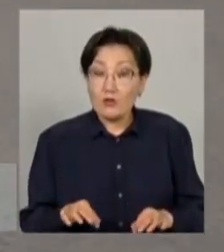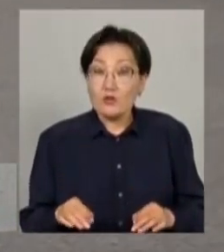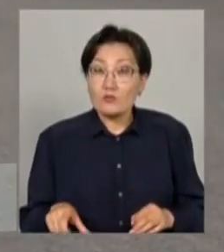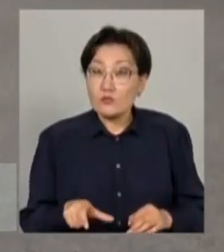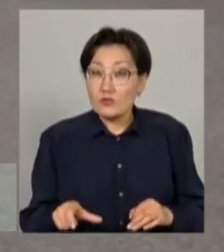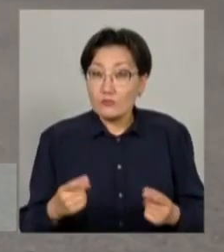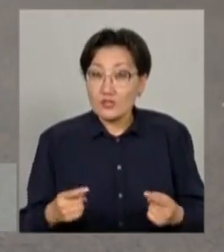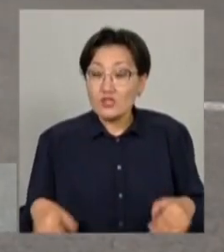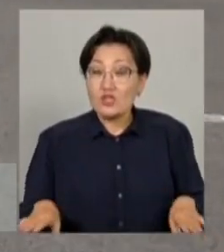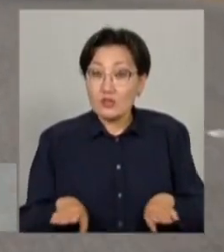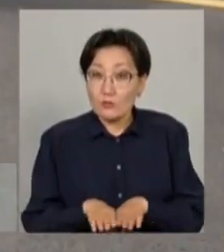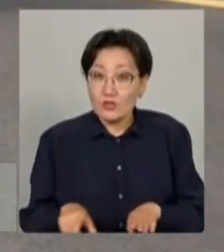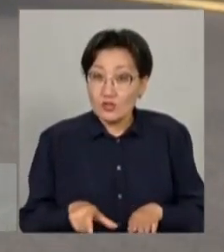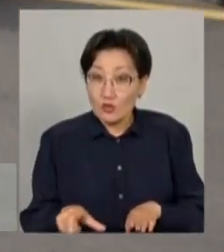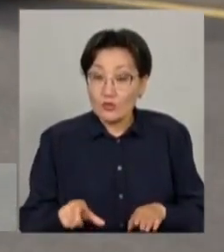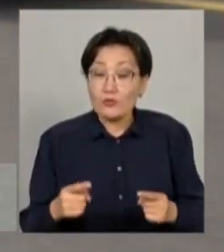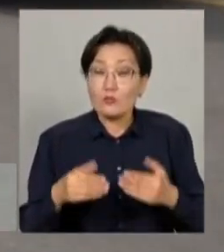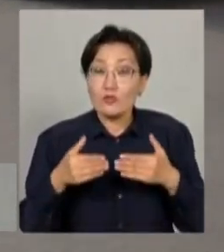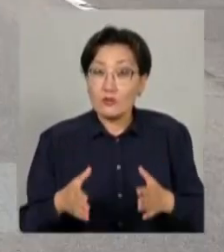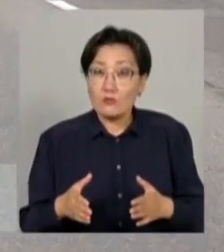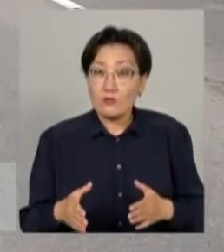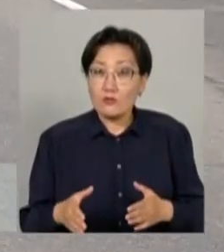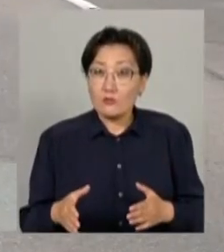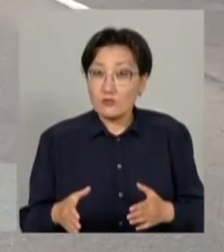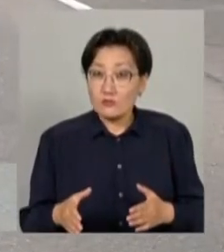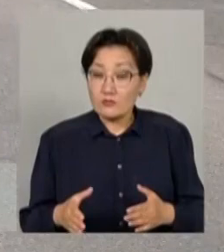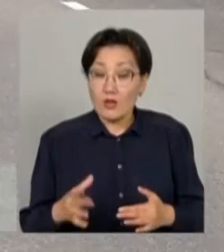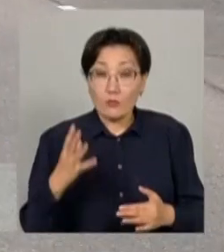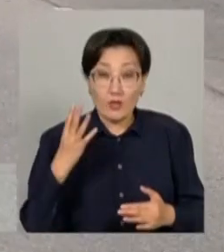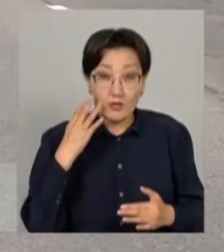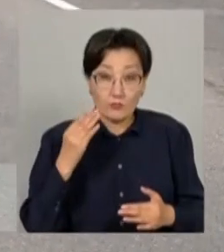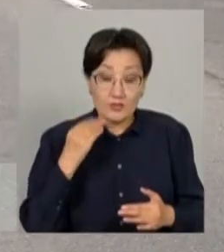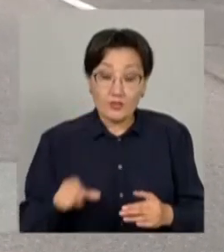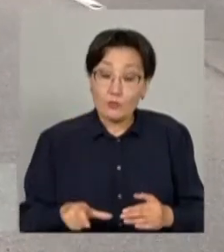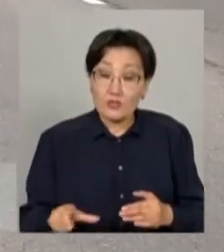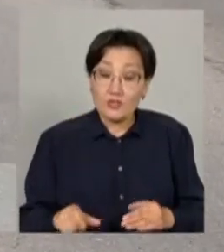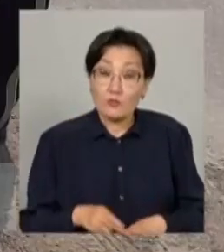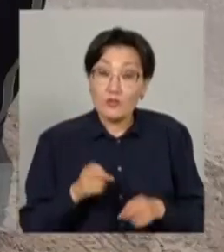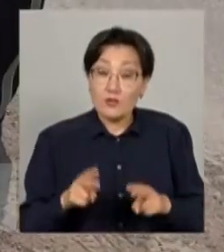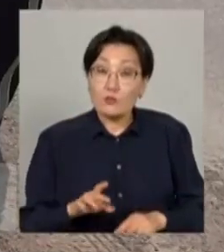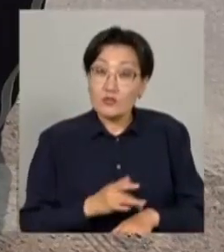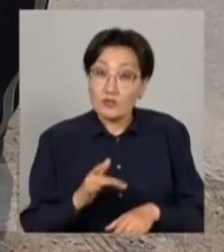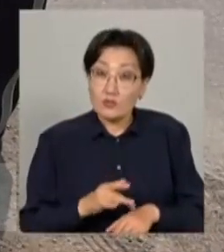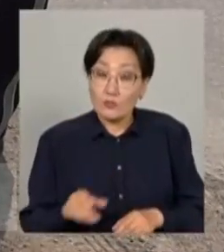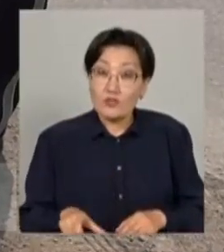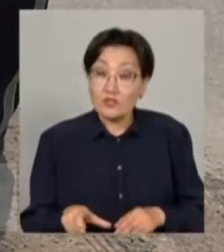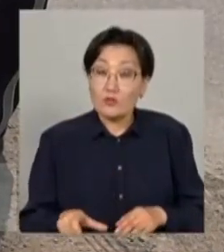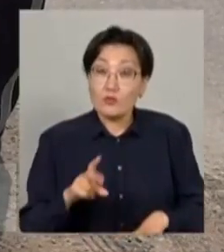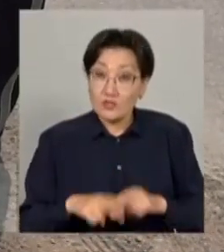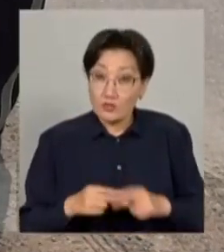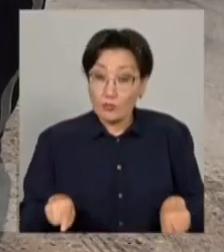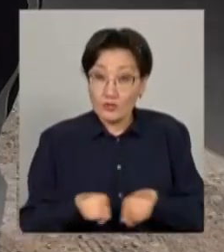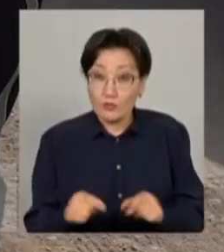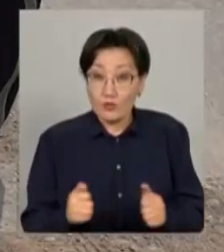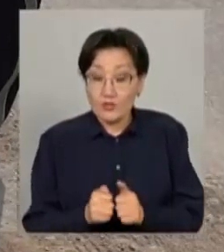жибереди? Жабып коймайм аныкты бетонду. Ондо сол жака барайык, разбираться дик. Үлкен Алматы айналма тас жолунун коопсуздук кызметі жол курулушуна байланыштуу осы